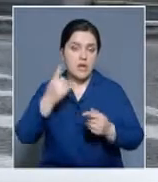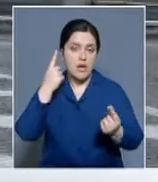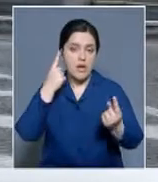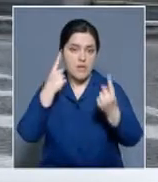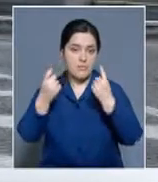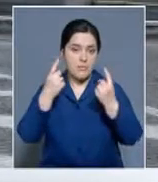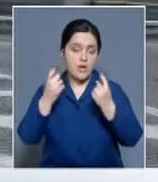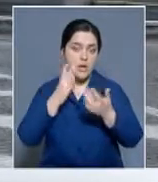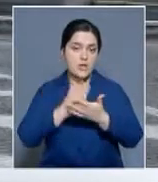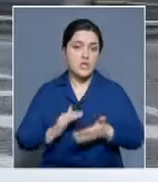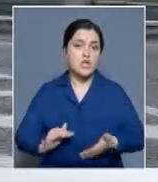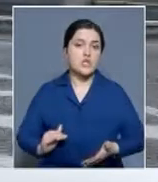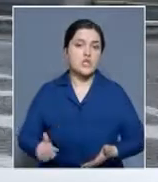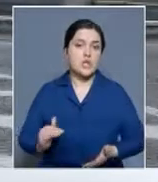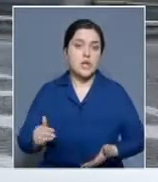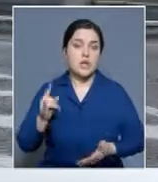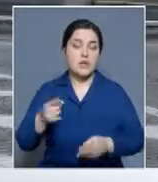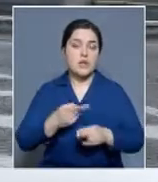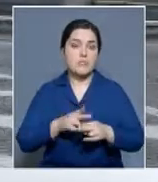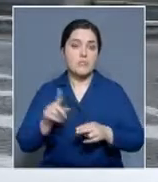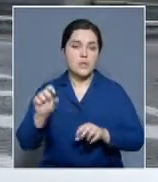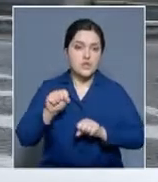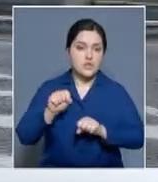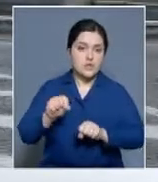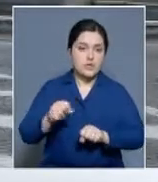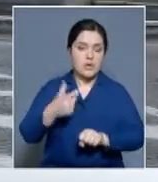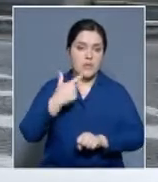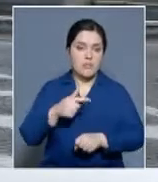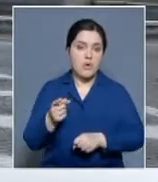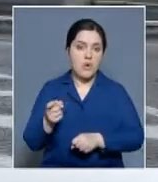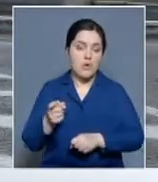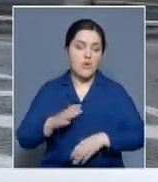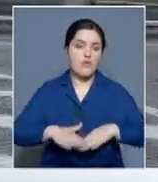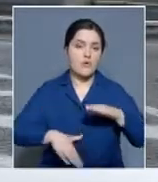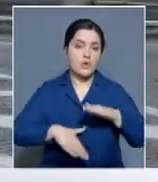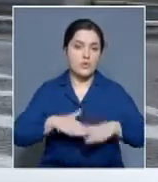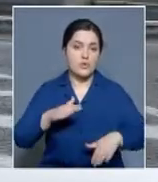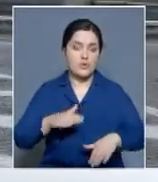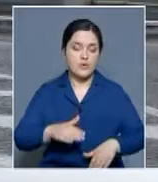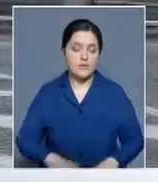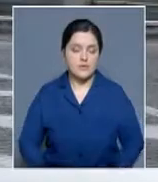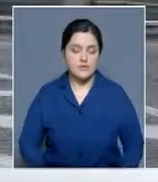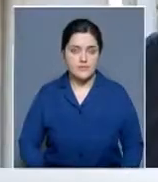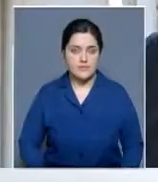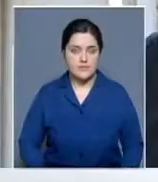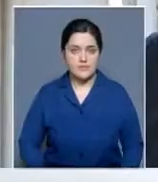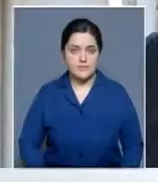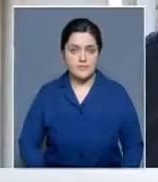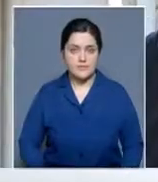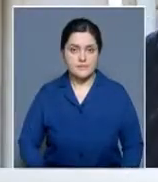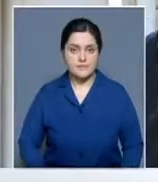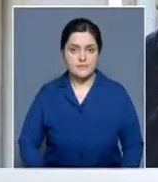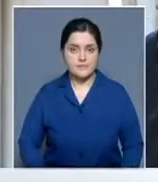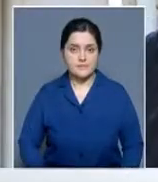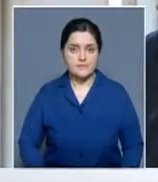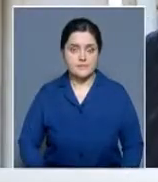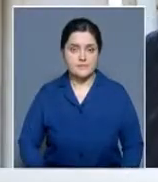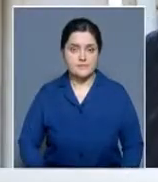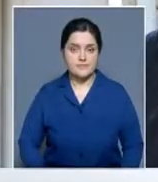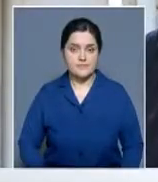частного водителя заставили его защищаться с оружием в руках, пусть и игрушечным.